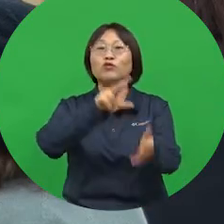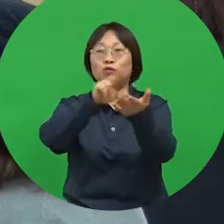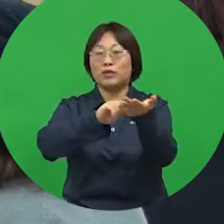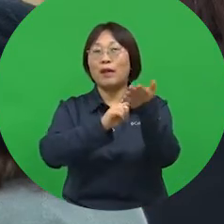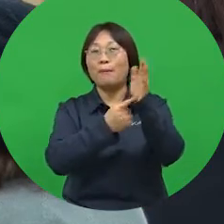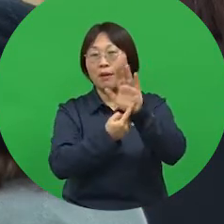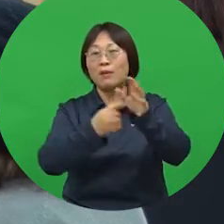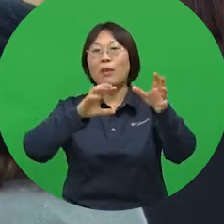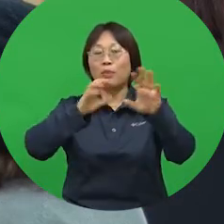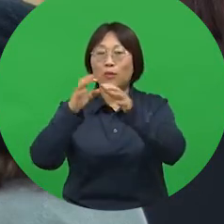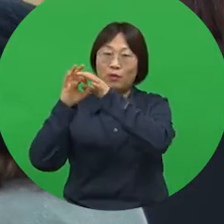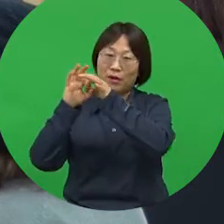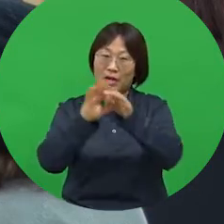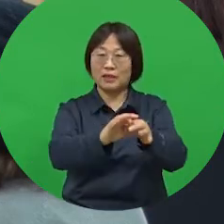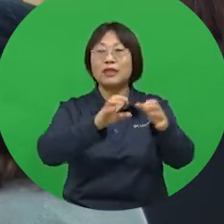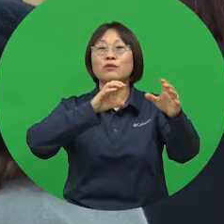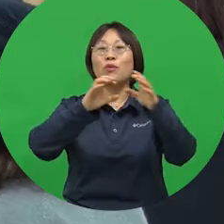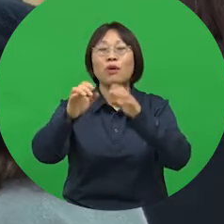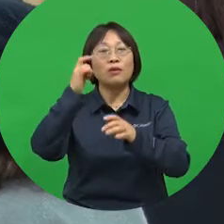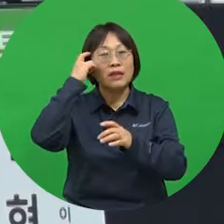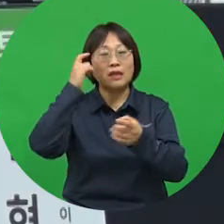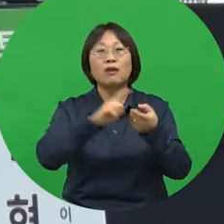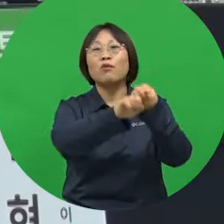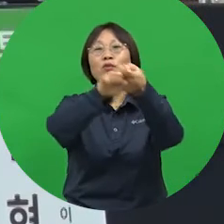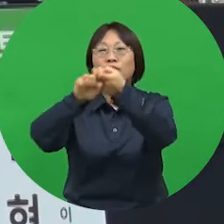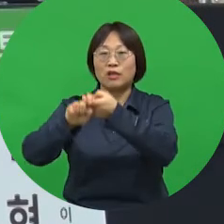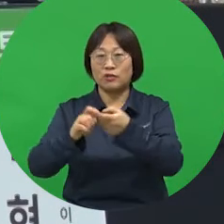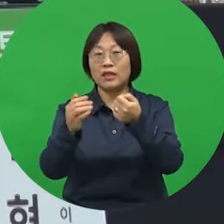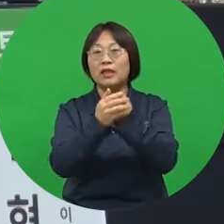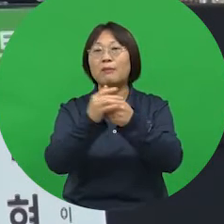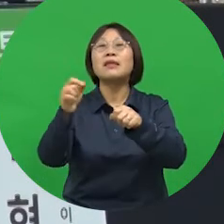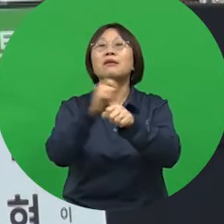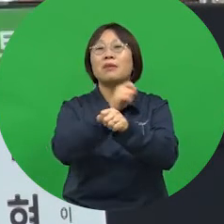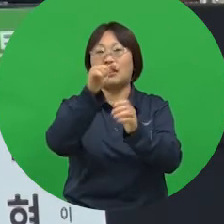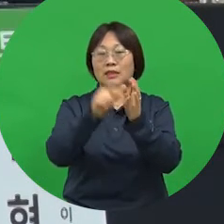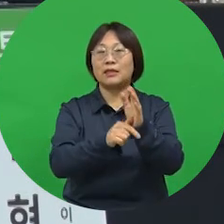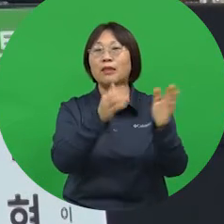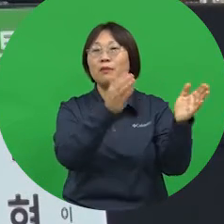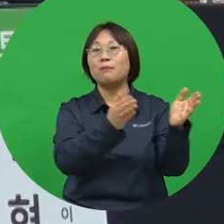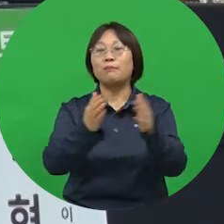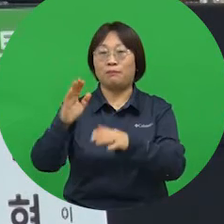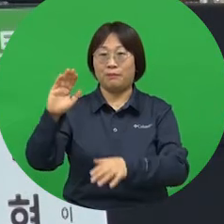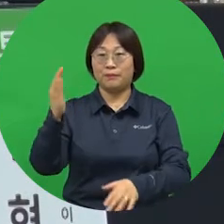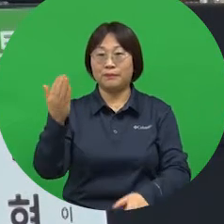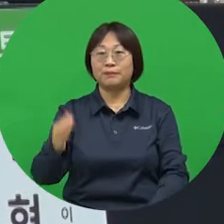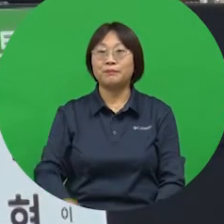더불어 주제 발표 및 토론 등 함께 소통하고 생각을 공유할 수 있어 특별했는데요.